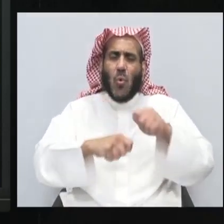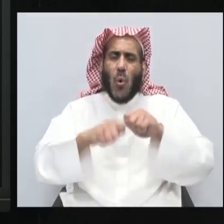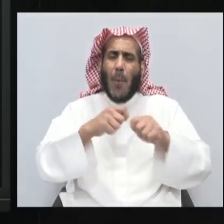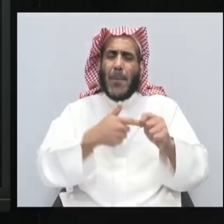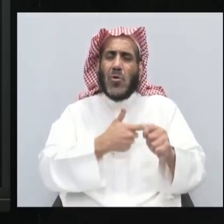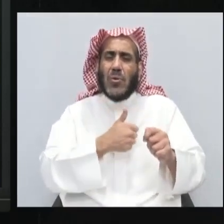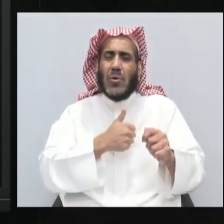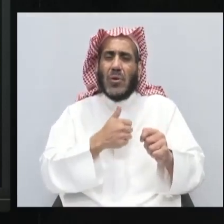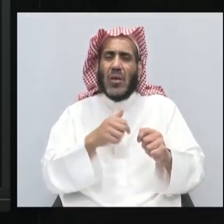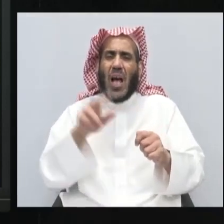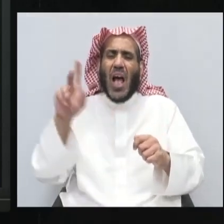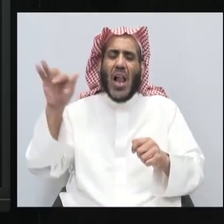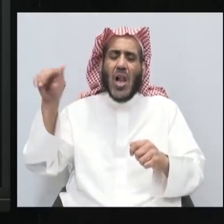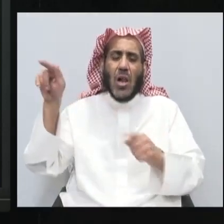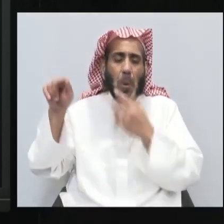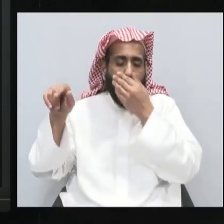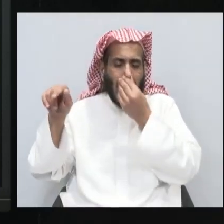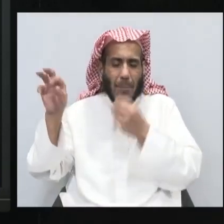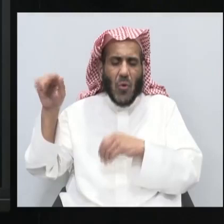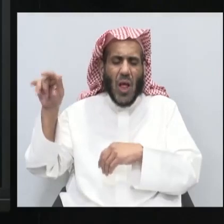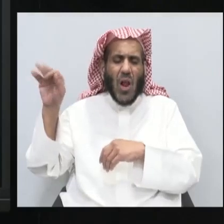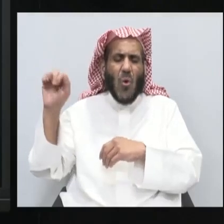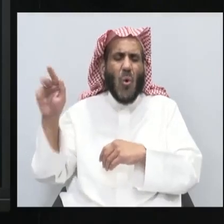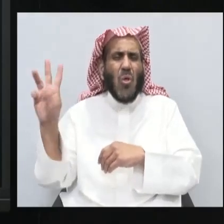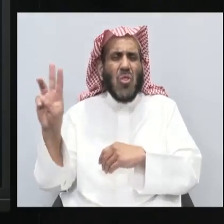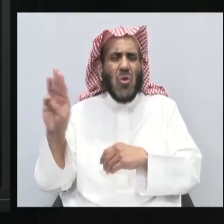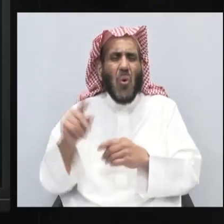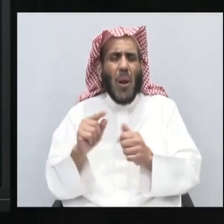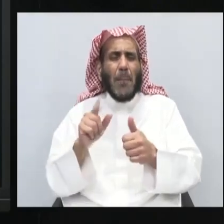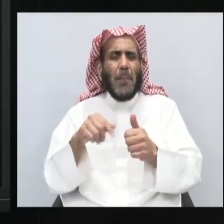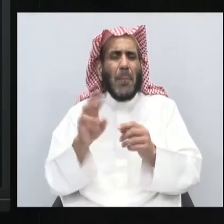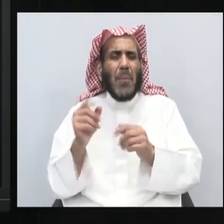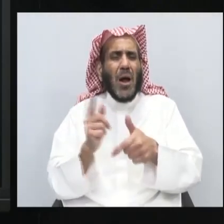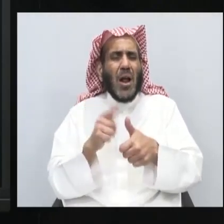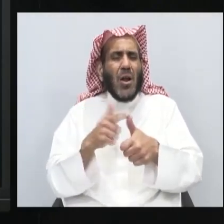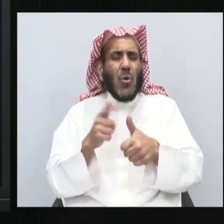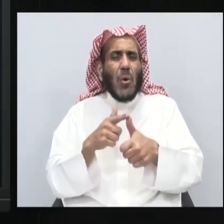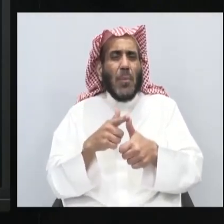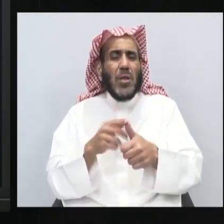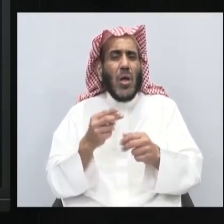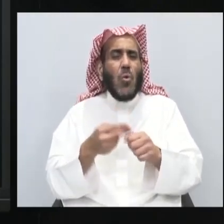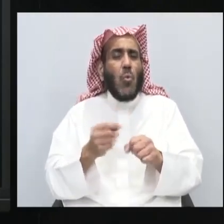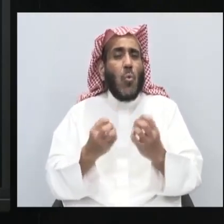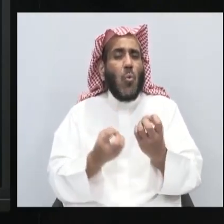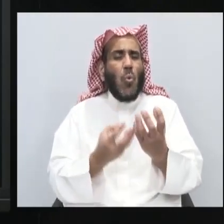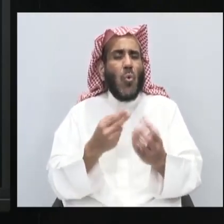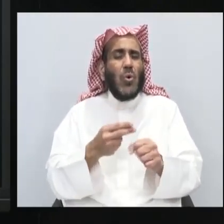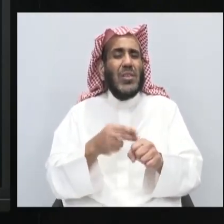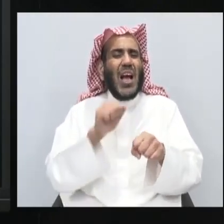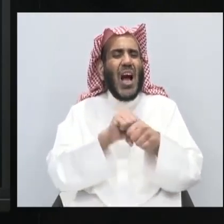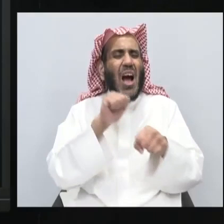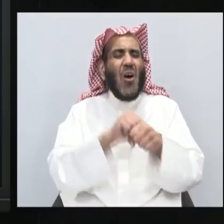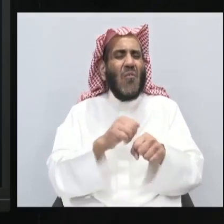يسمى الخث. هذا الخث هو المرحلة الأولى من الوقود الأحفوري أو الفحم